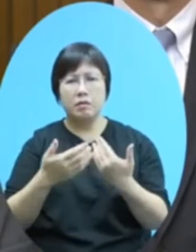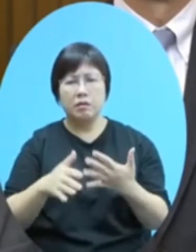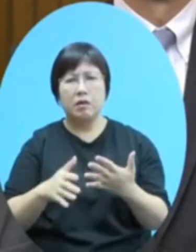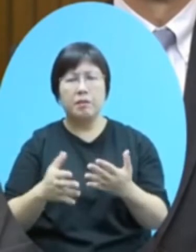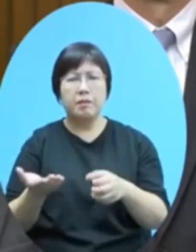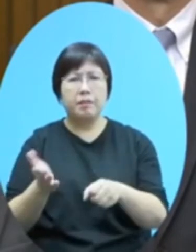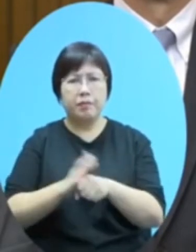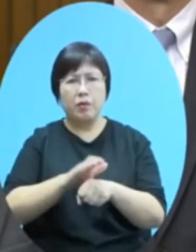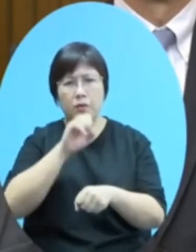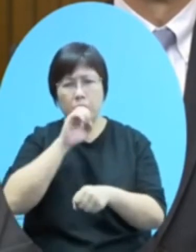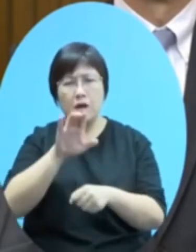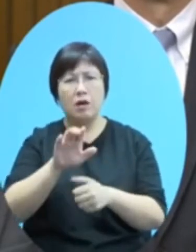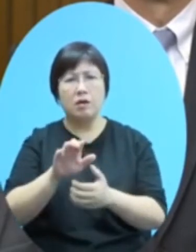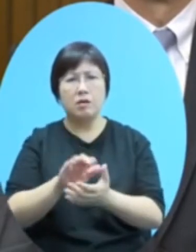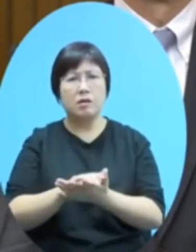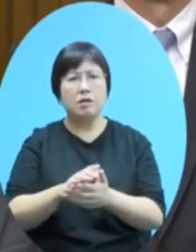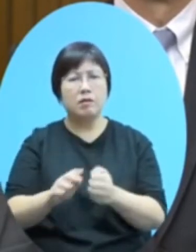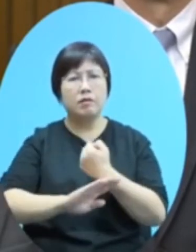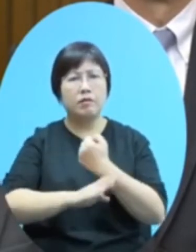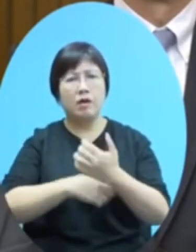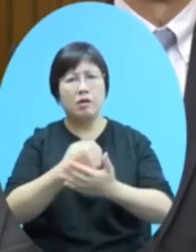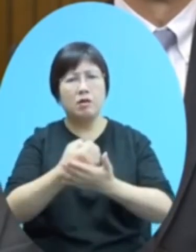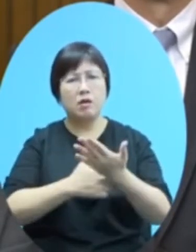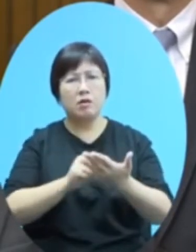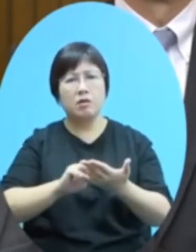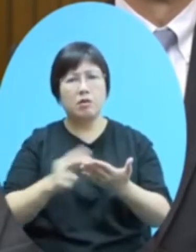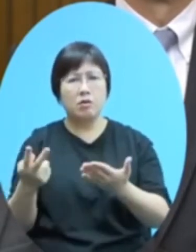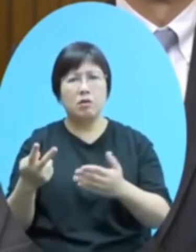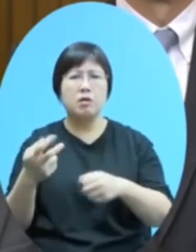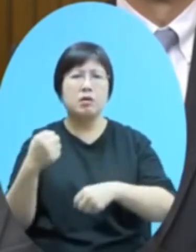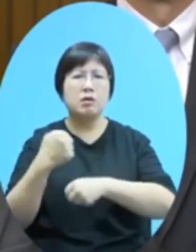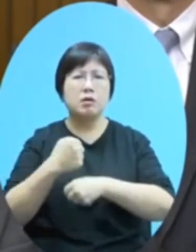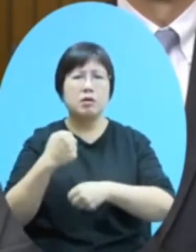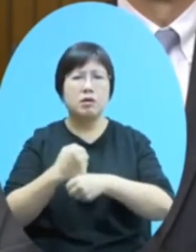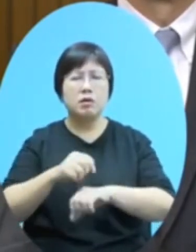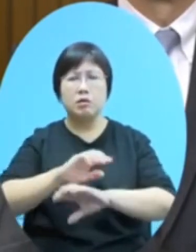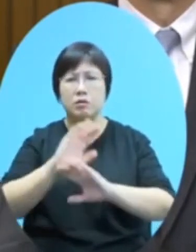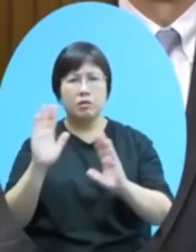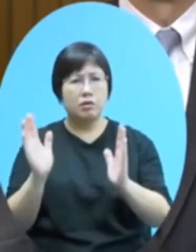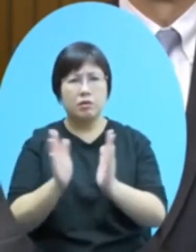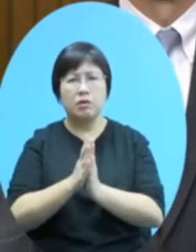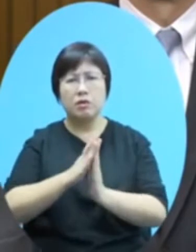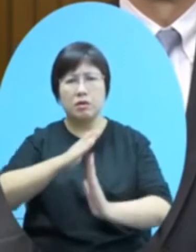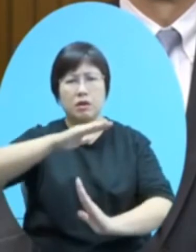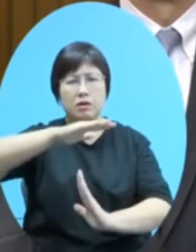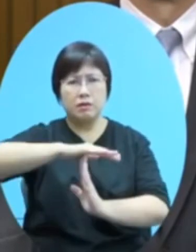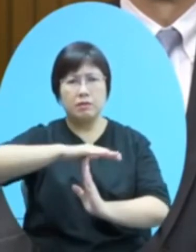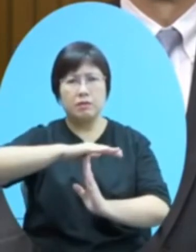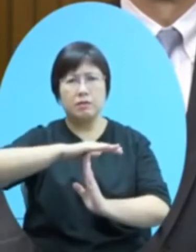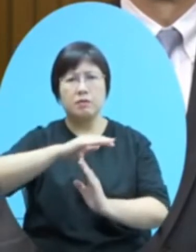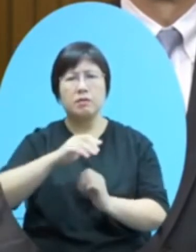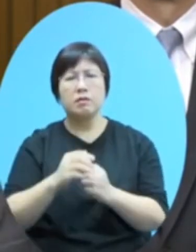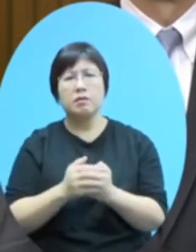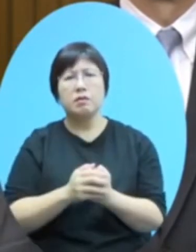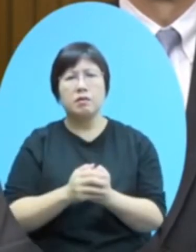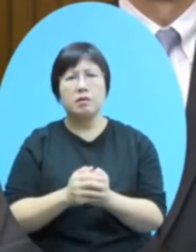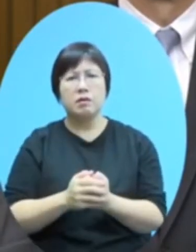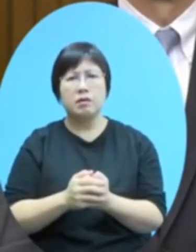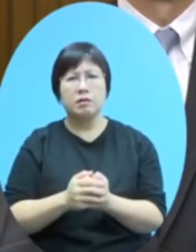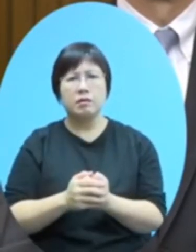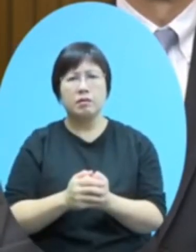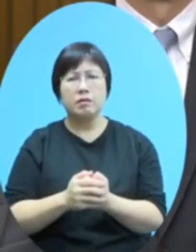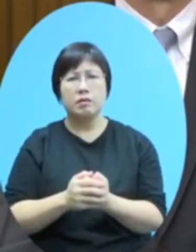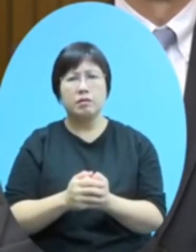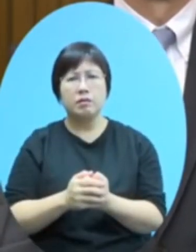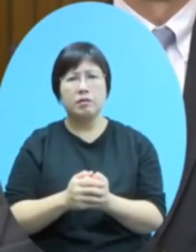補充話呢個條例嘅修訂工作已經完全停止，亦都係唔